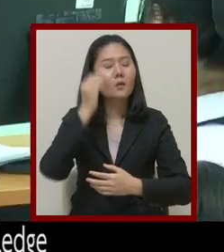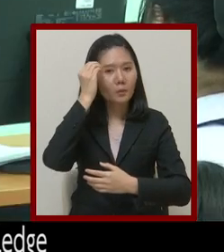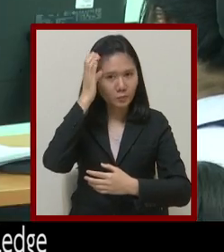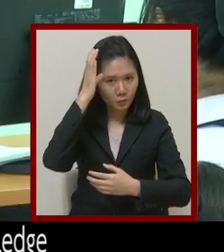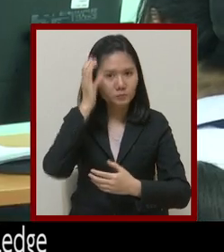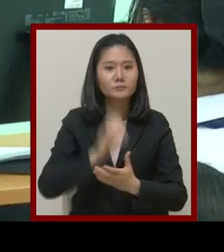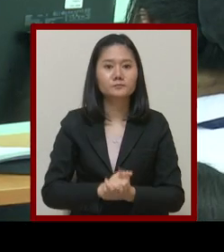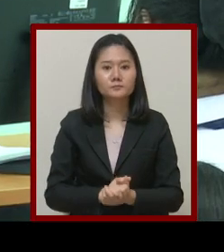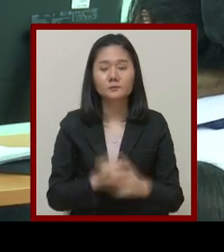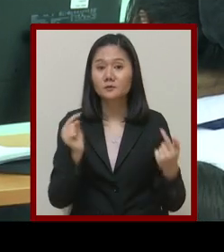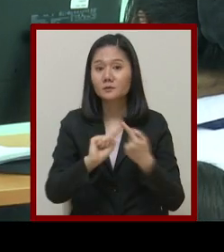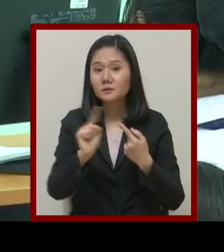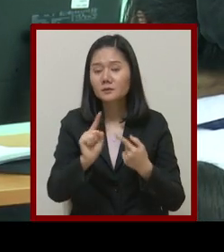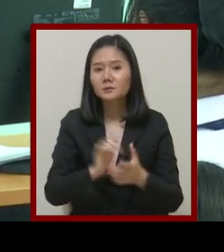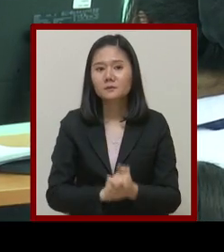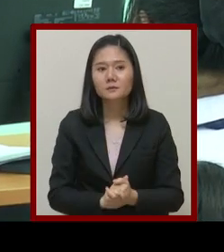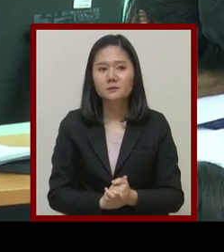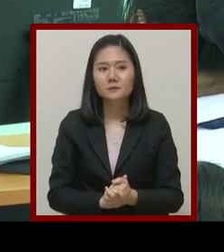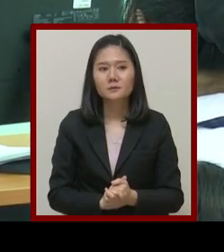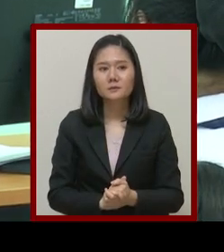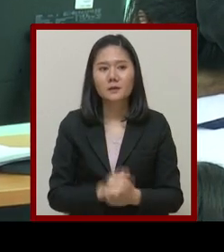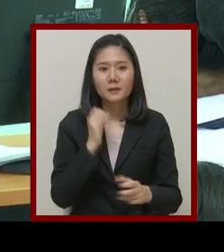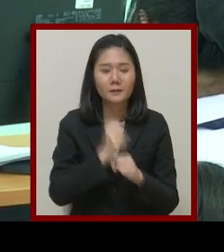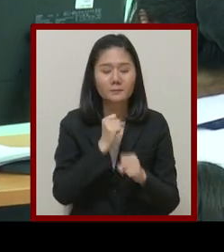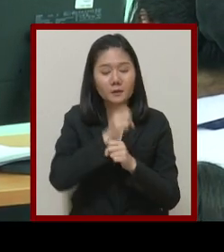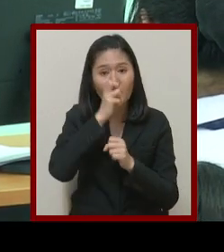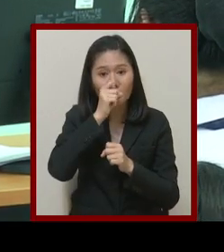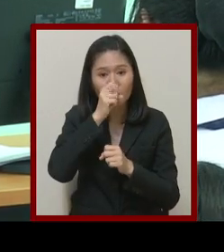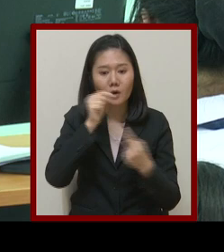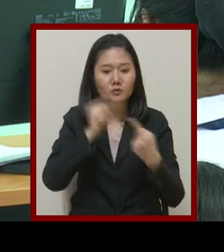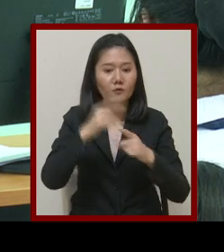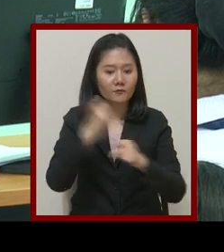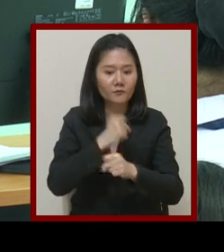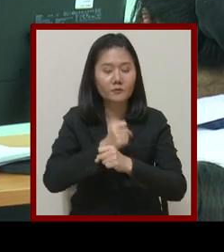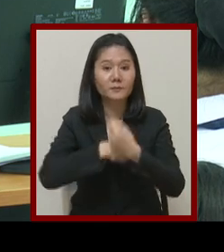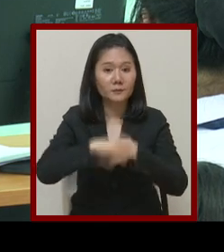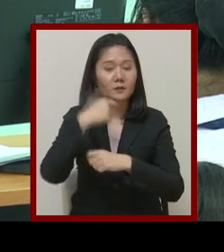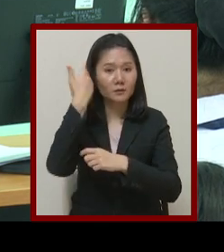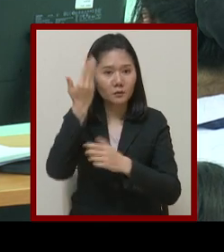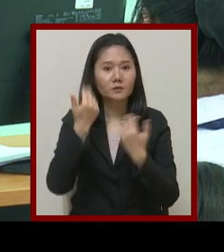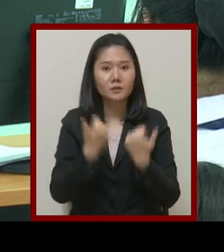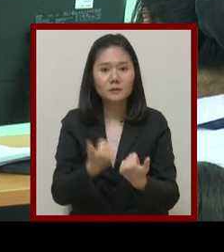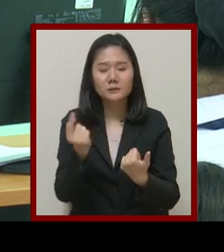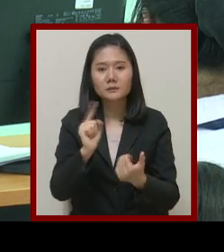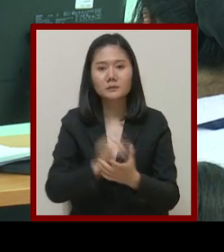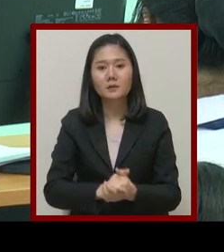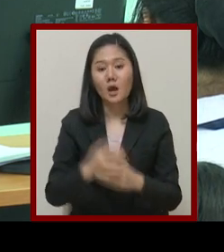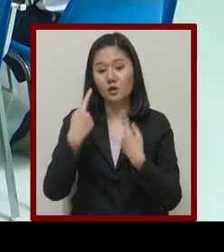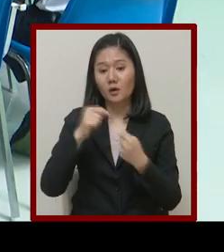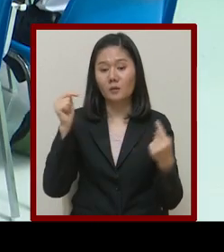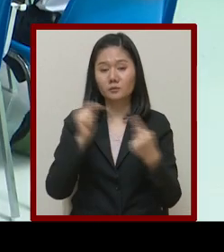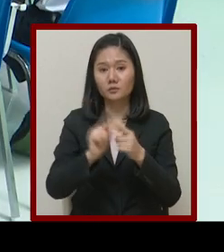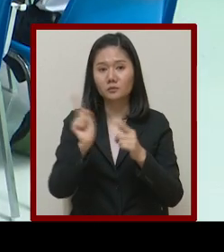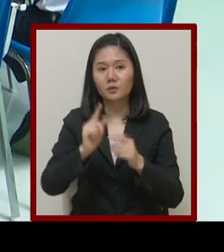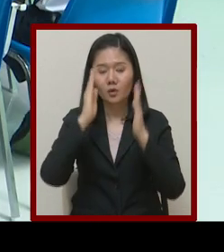รู้หรืออาจจะต้องได้ไปทำการทดลองในเรื่องของการฝึกปฏิบัติตรงนั้นก่อนเพื่อที่จะได้ตอบโจทย์